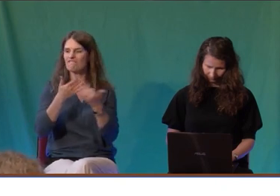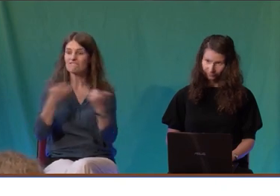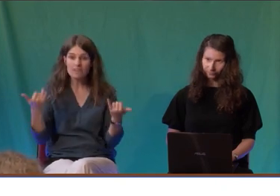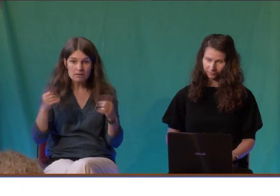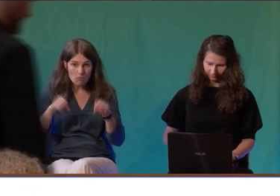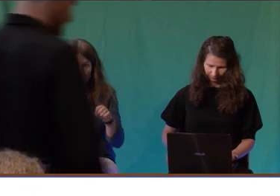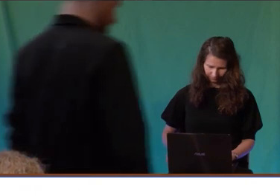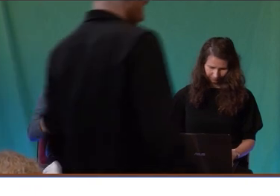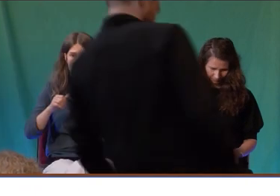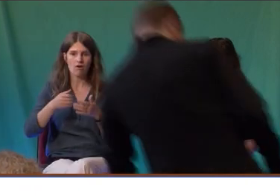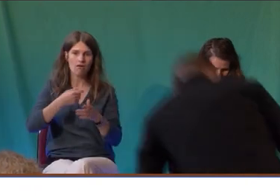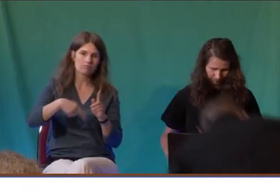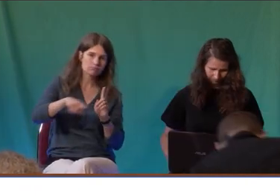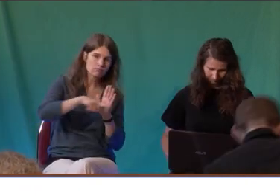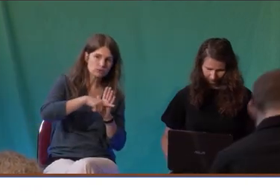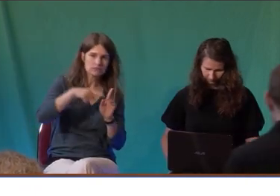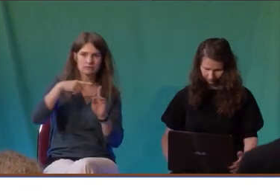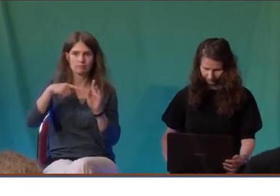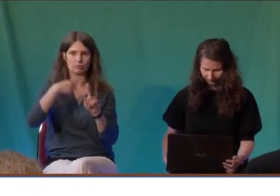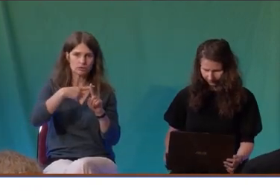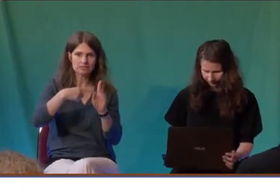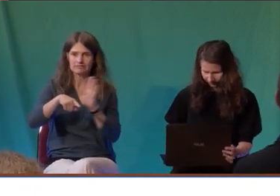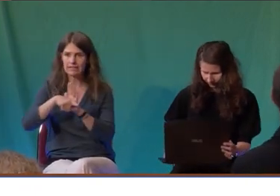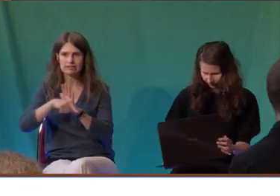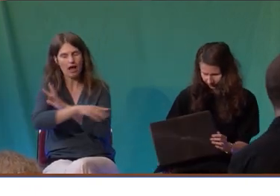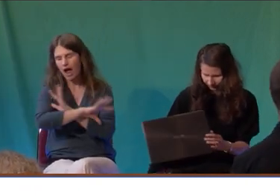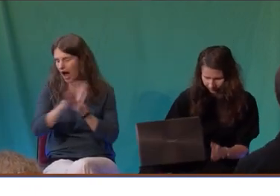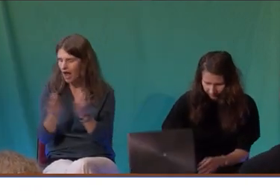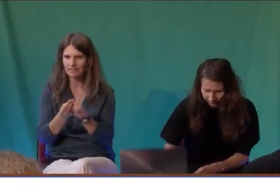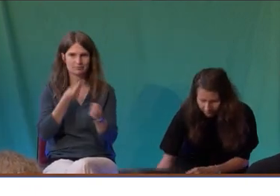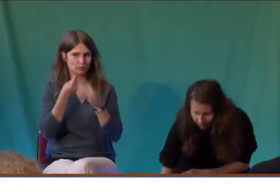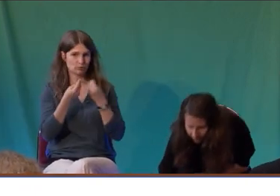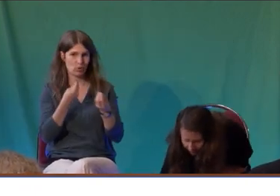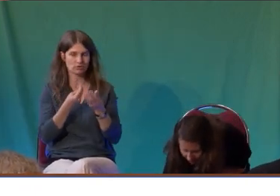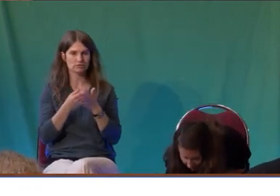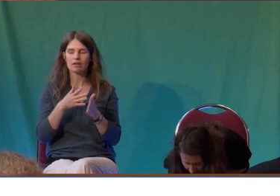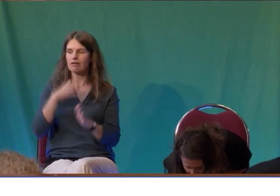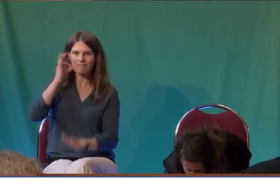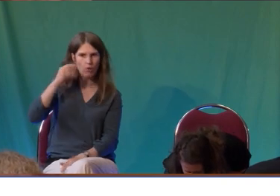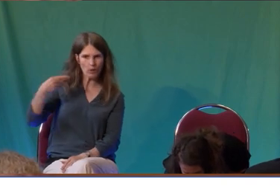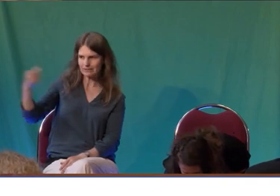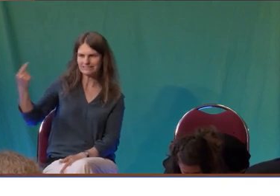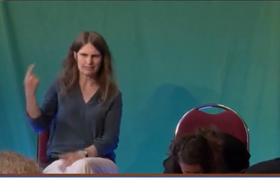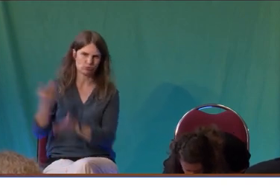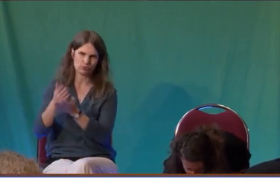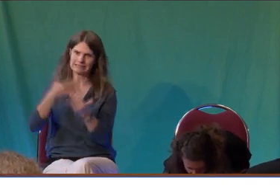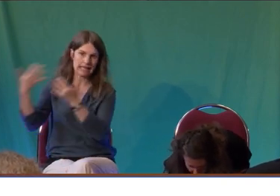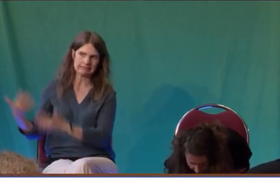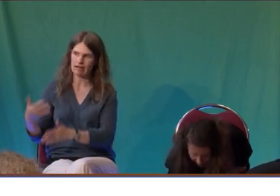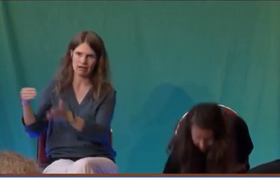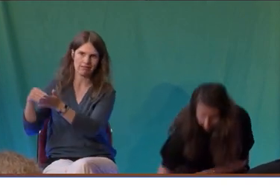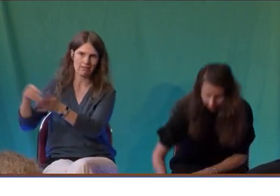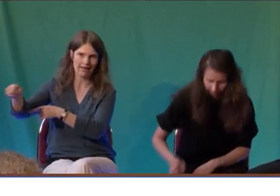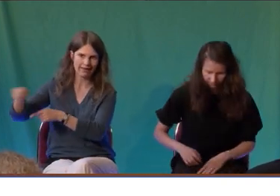besprochen hatten von der Frau Hölzel die das selbst seit zehn Jahren begleitet Elternschaft